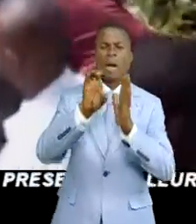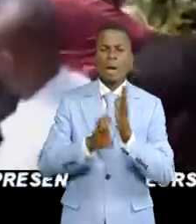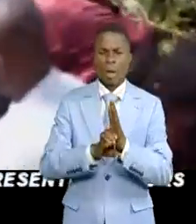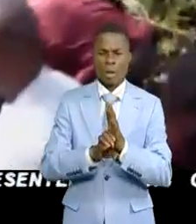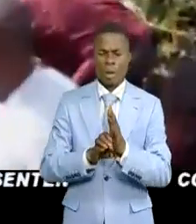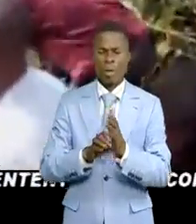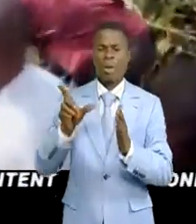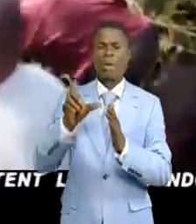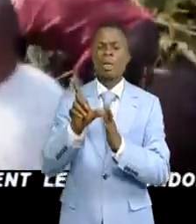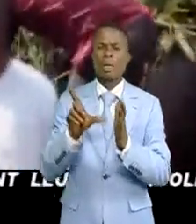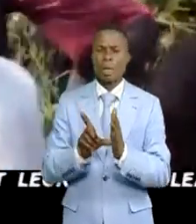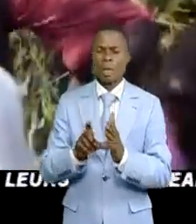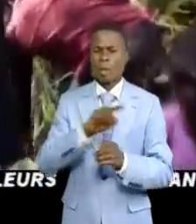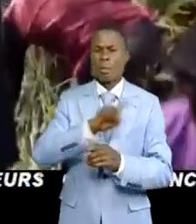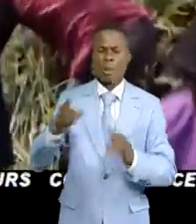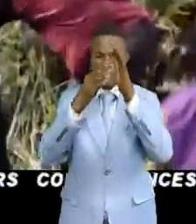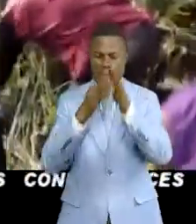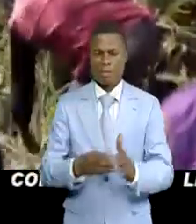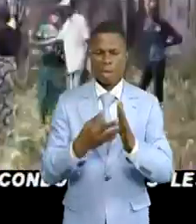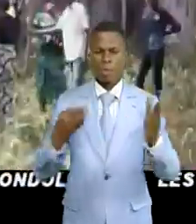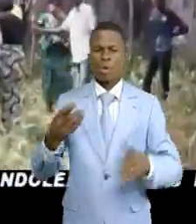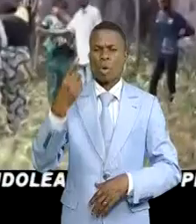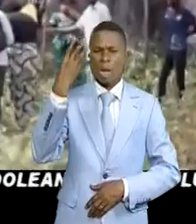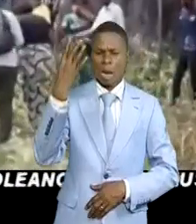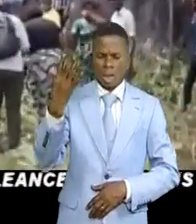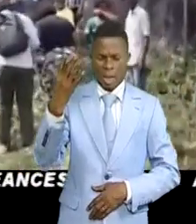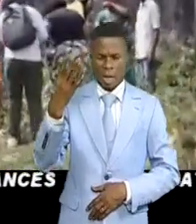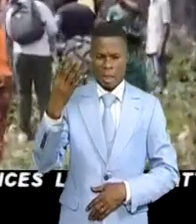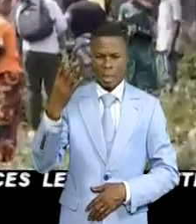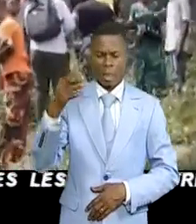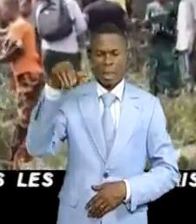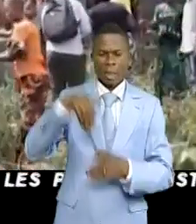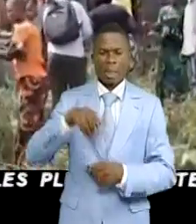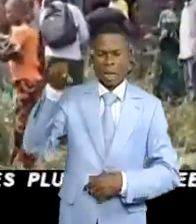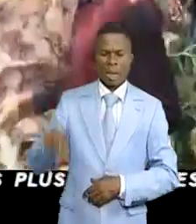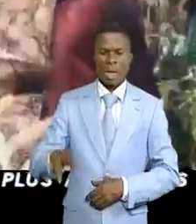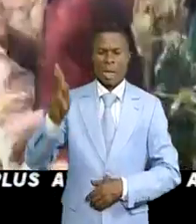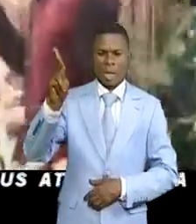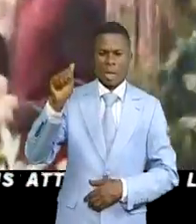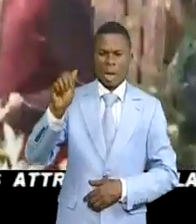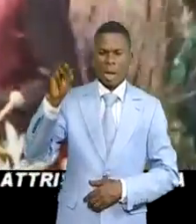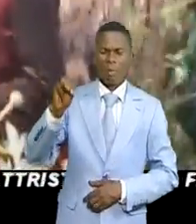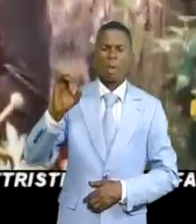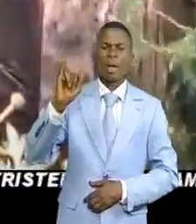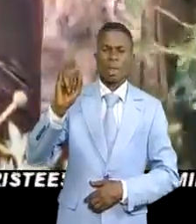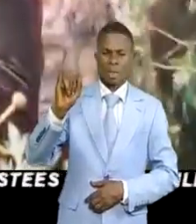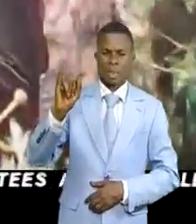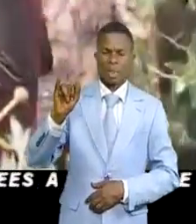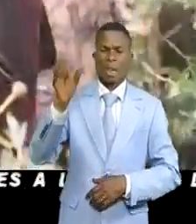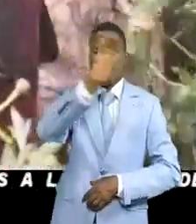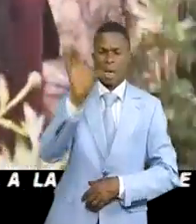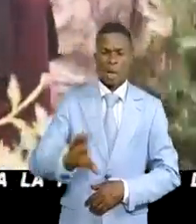constitution de Luluabourg en 1964, située au quartier Kamaï dans la commune de Kananga, a connu